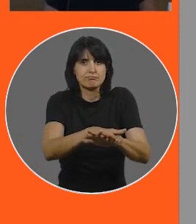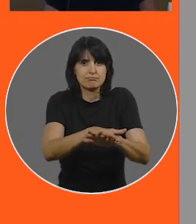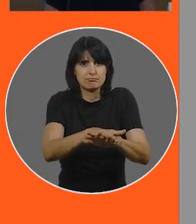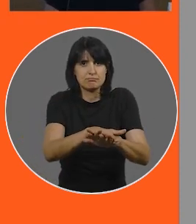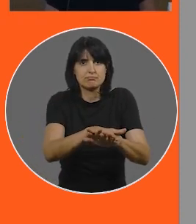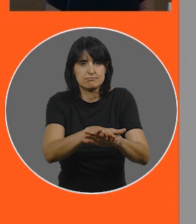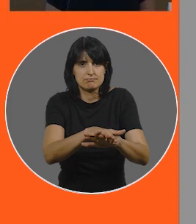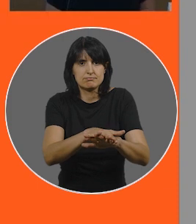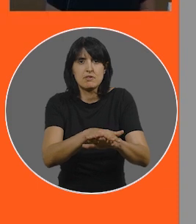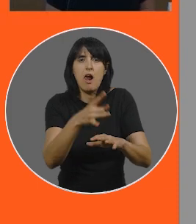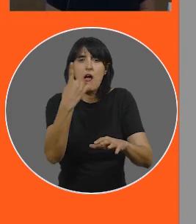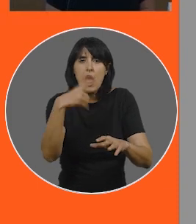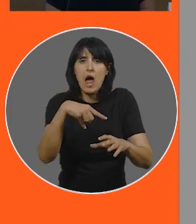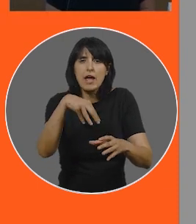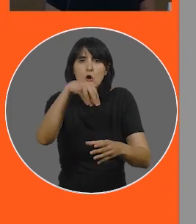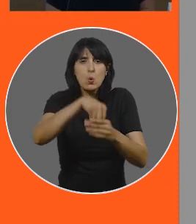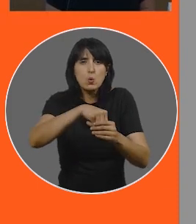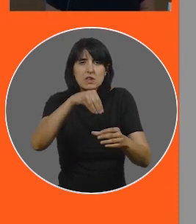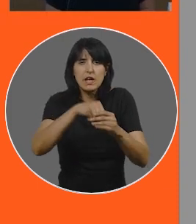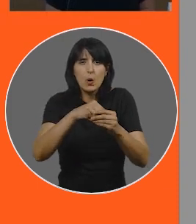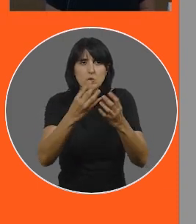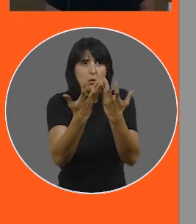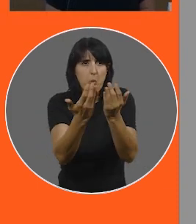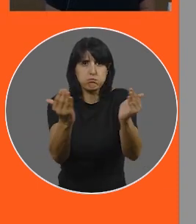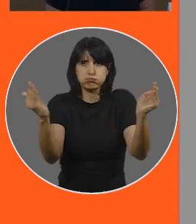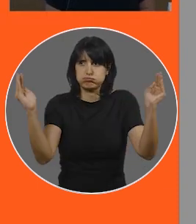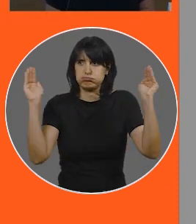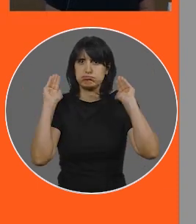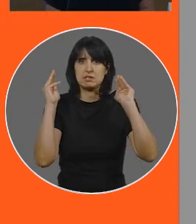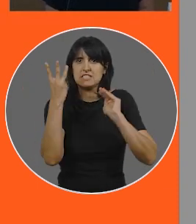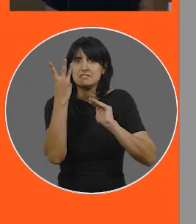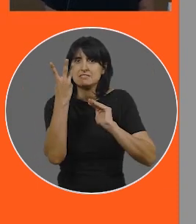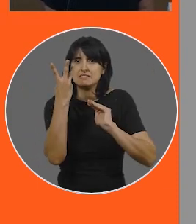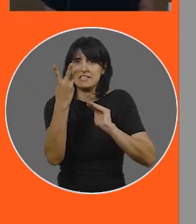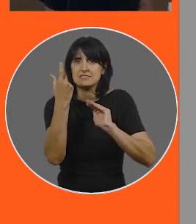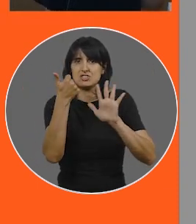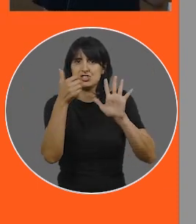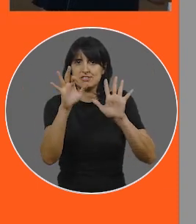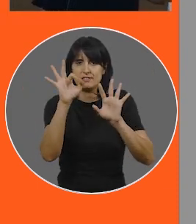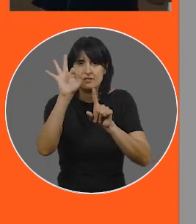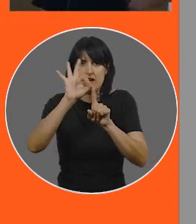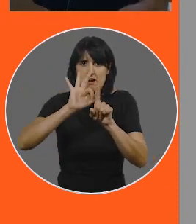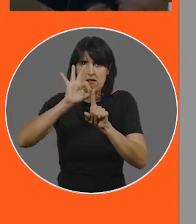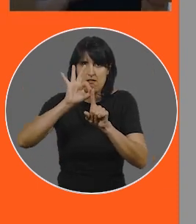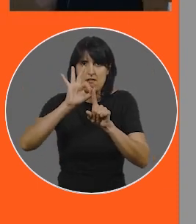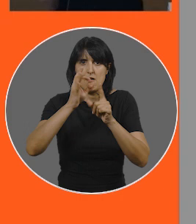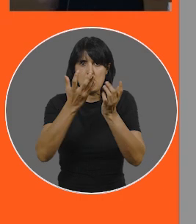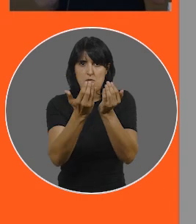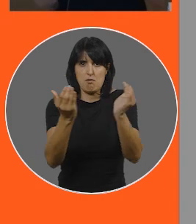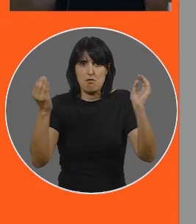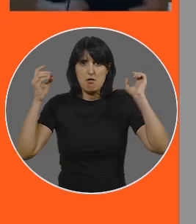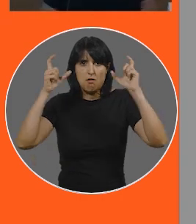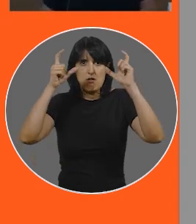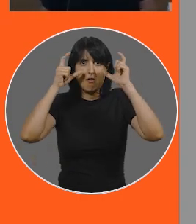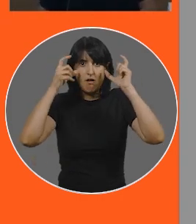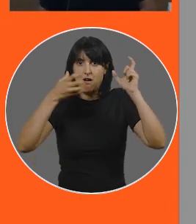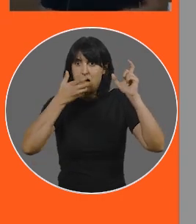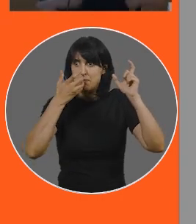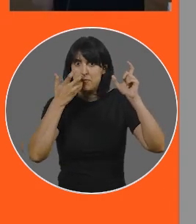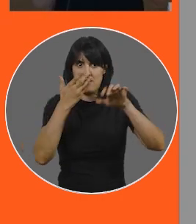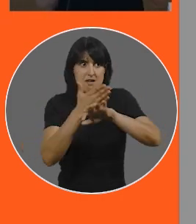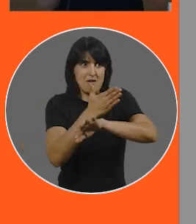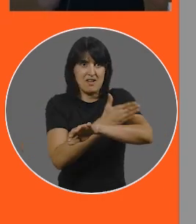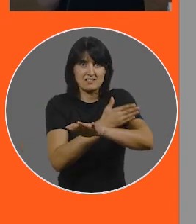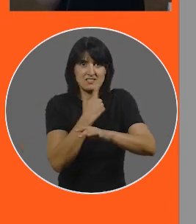Cada cop més tenim continguts immersius amb 360. Deies, no?, que fa poc han sortit aquestes noves ulleres